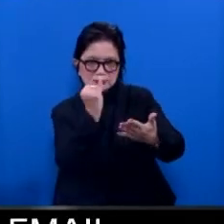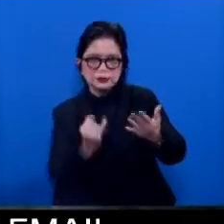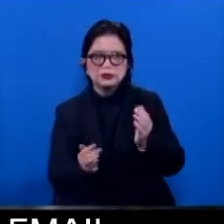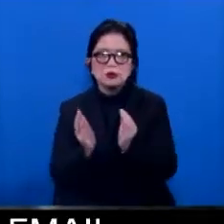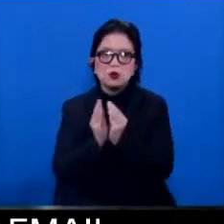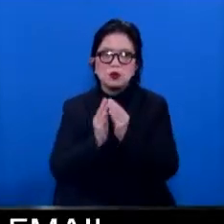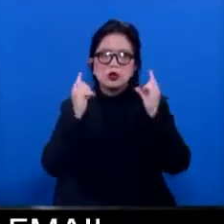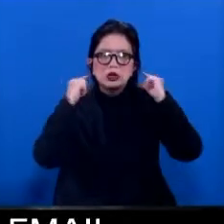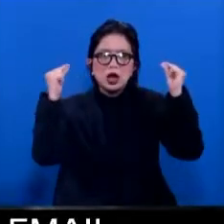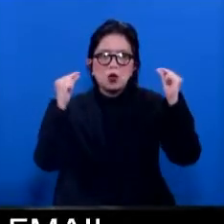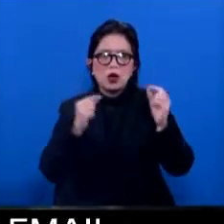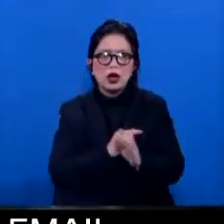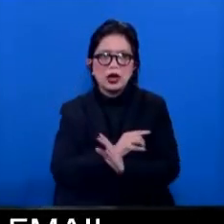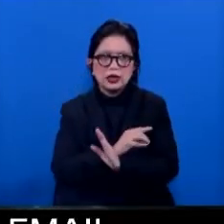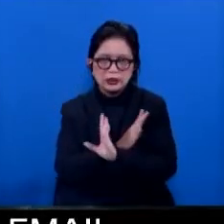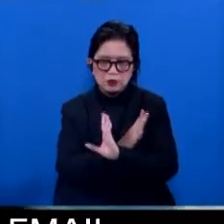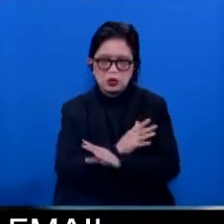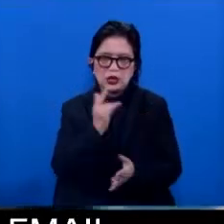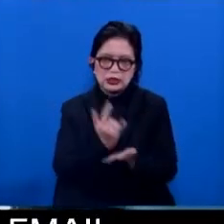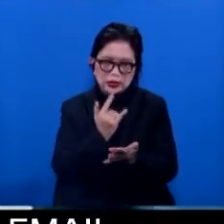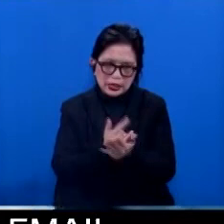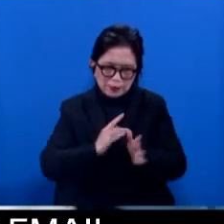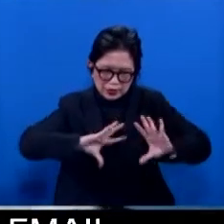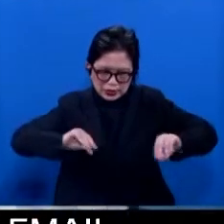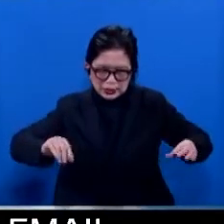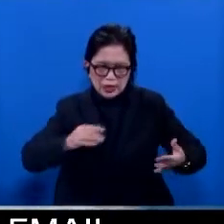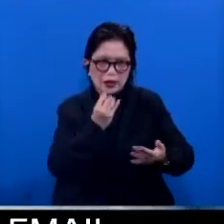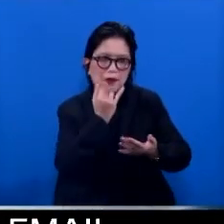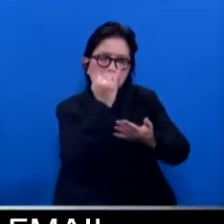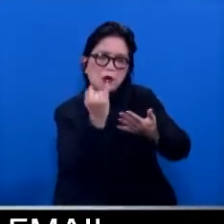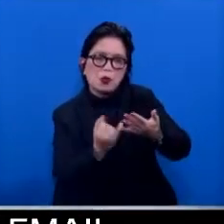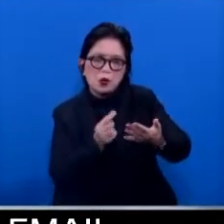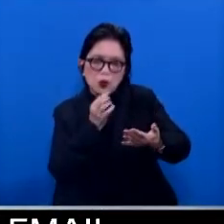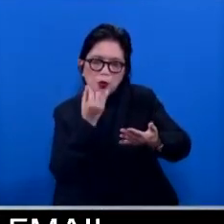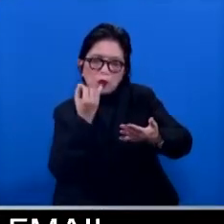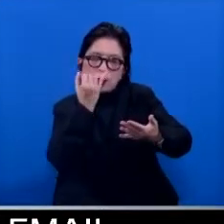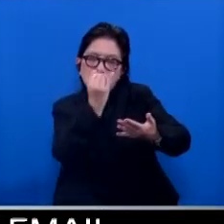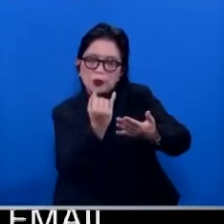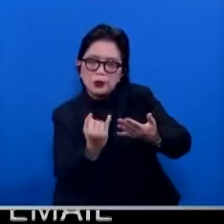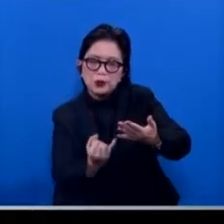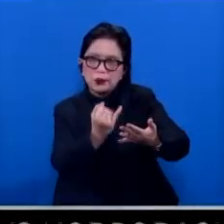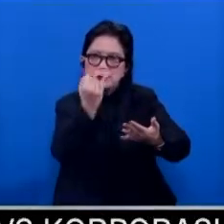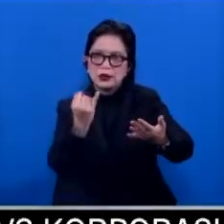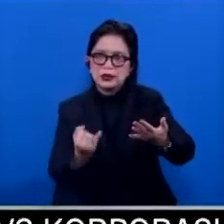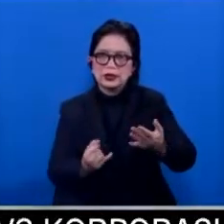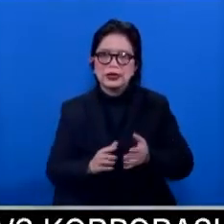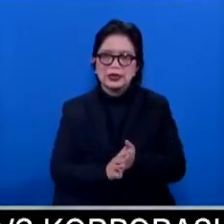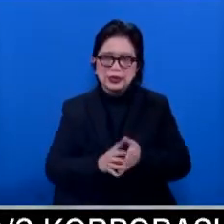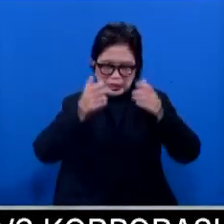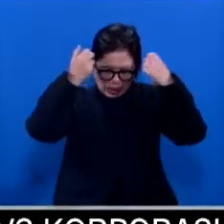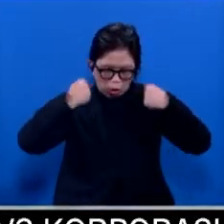Jawa Timur, untuk berhenti membatik. Kali ini, ibu-ibu rumah tangga kreatif ini membatik di atas